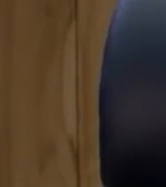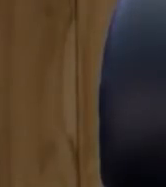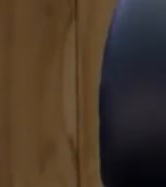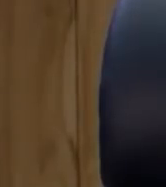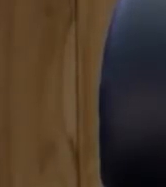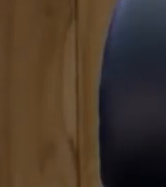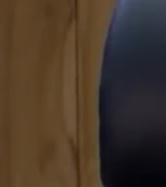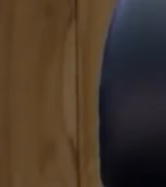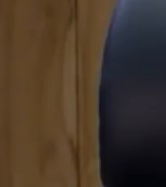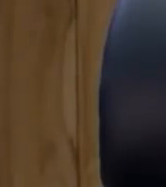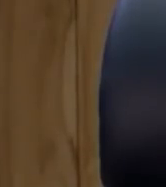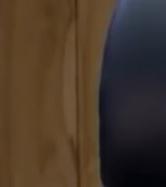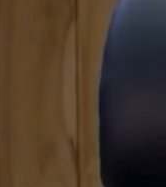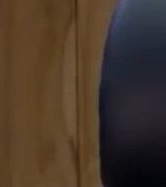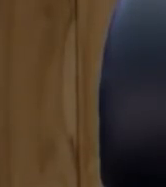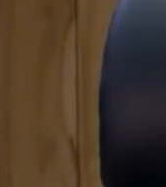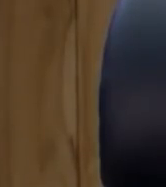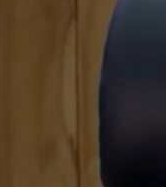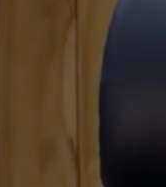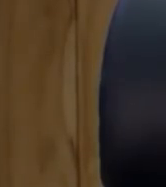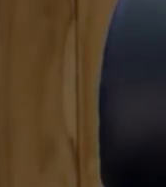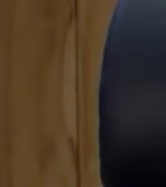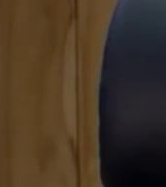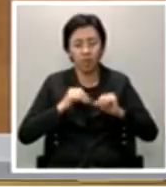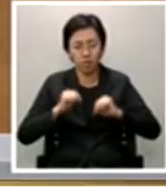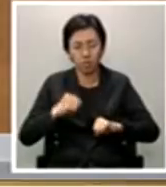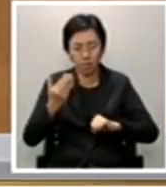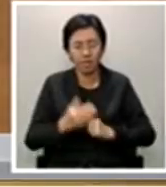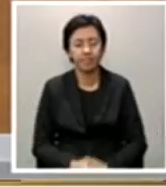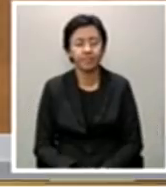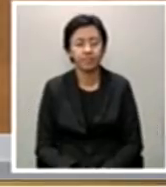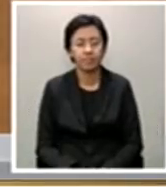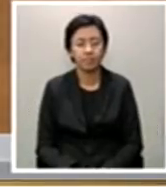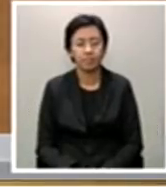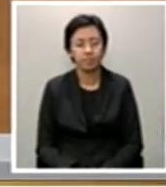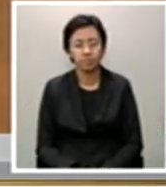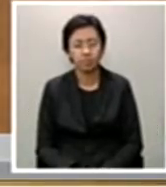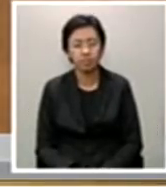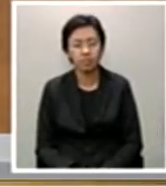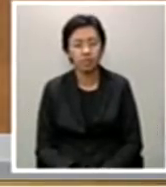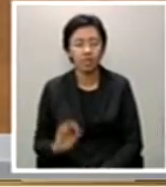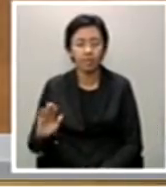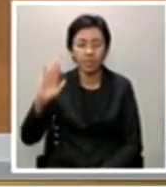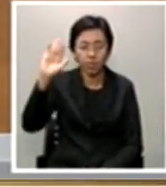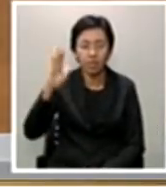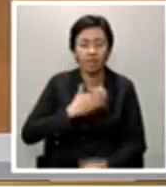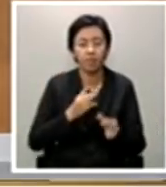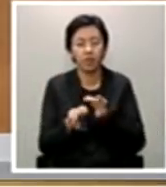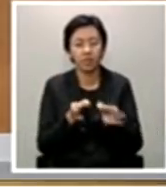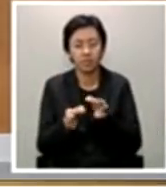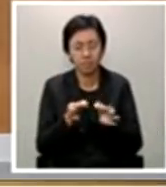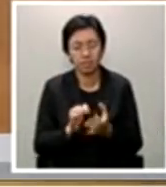ชิ้นใหญ่ ผมขออนุญาตท่านรองนายกผมขออนุญาตวินิจฉัยกันนะครับที่ท่านสมาชิกประท้วงนะครับผมขอวินิจฉัยว่